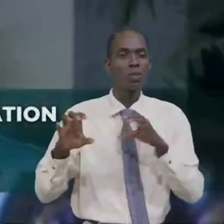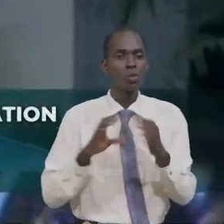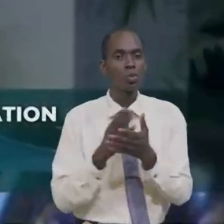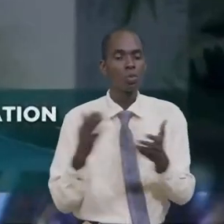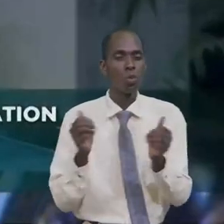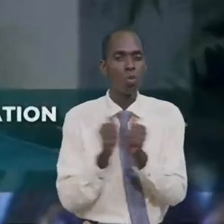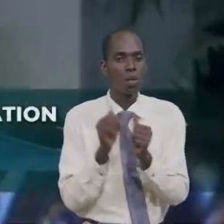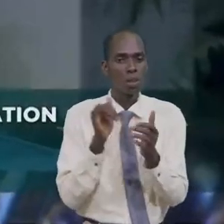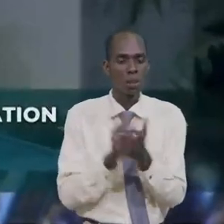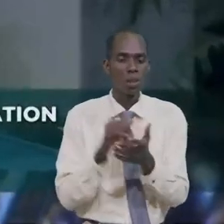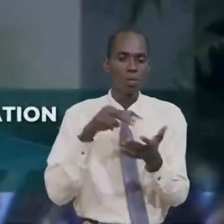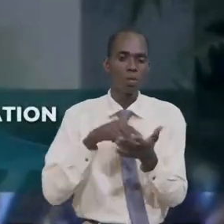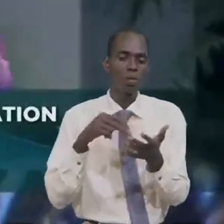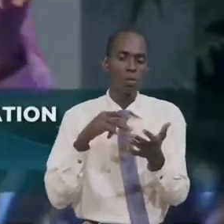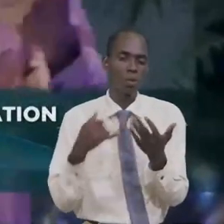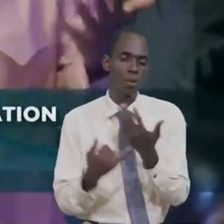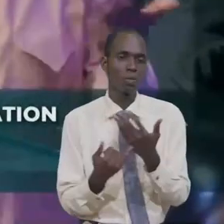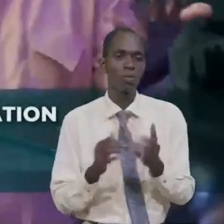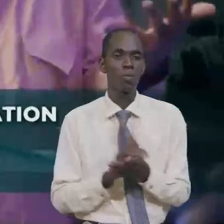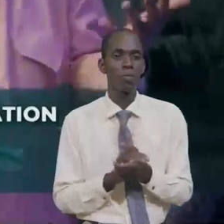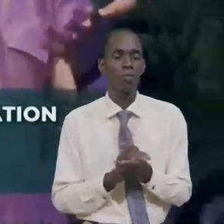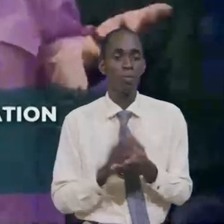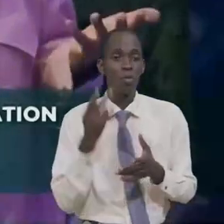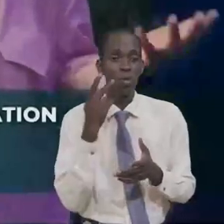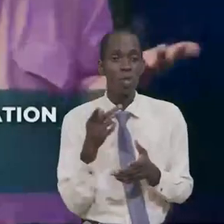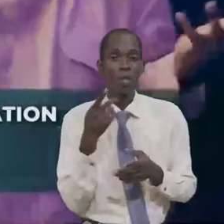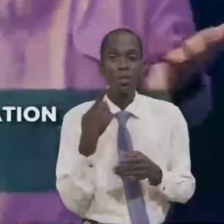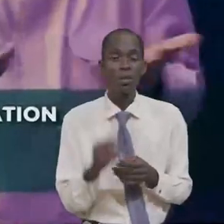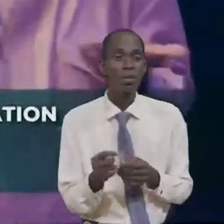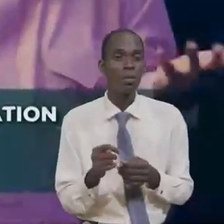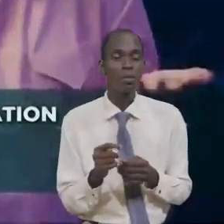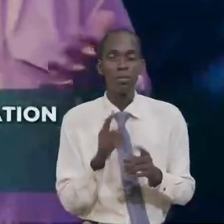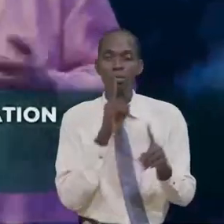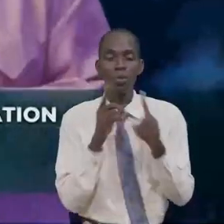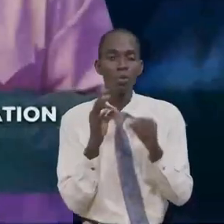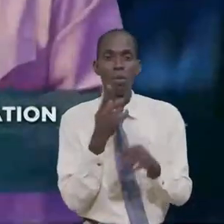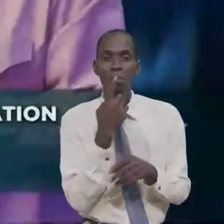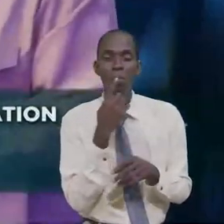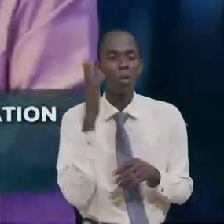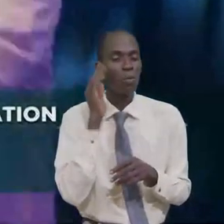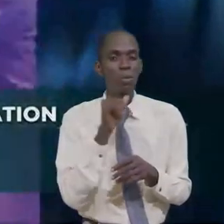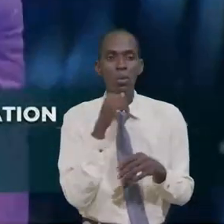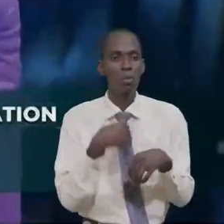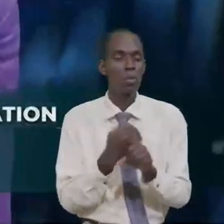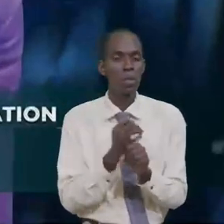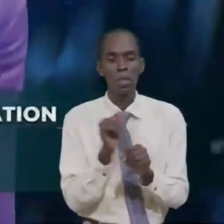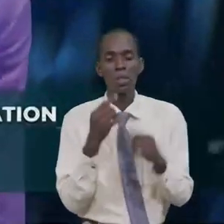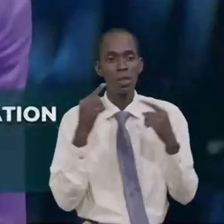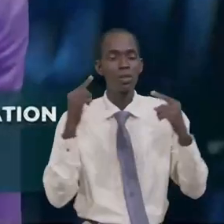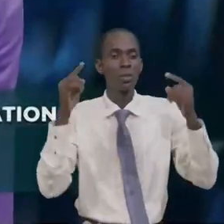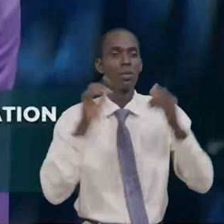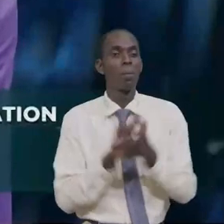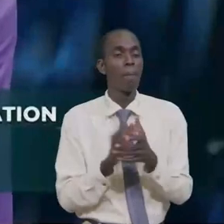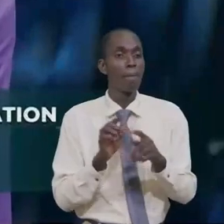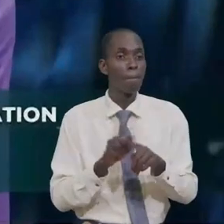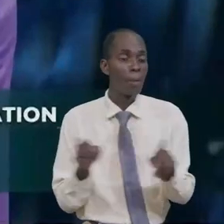vous voyez parler de la bouche seulement ça ne donne pas de succès mais tu as le